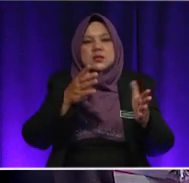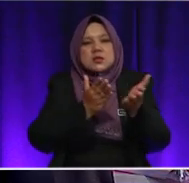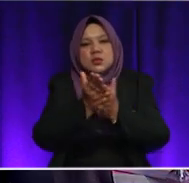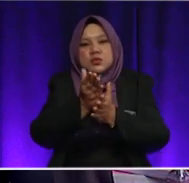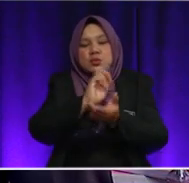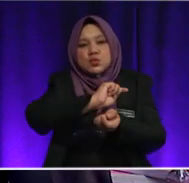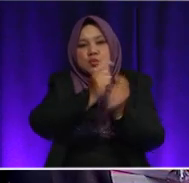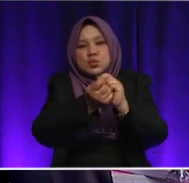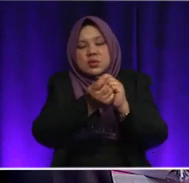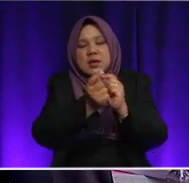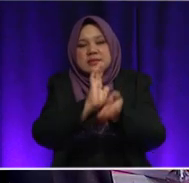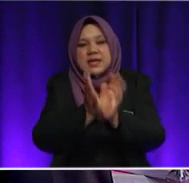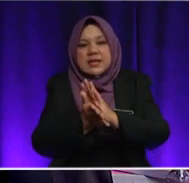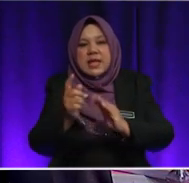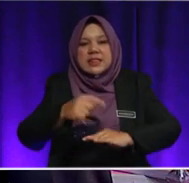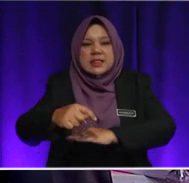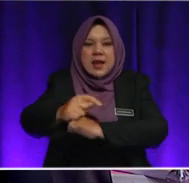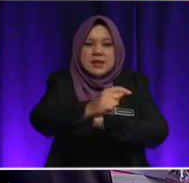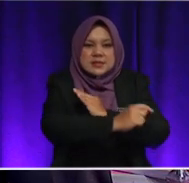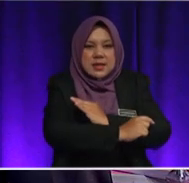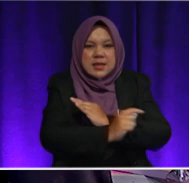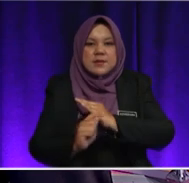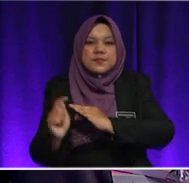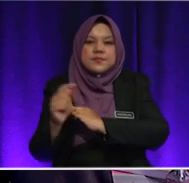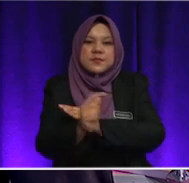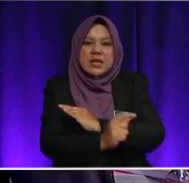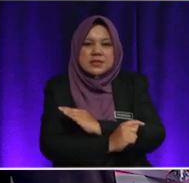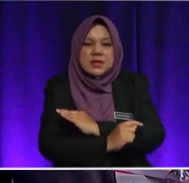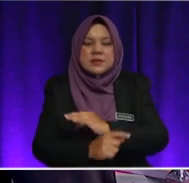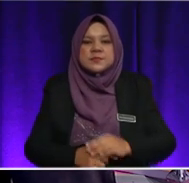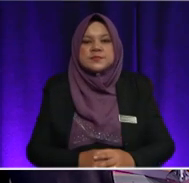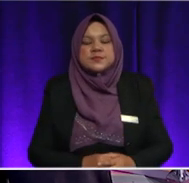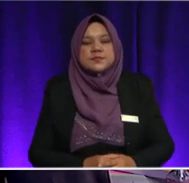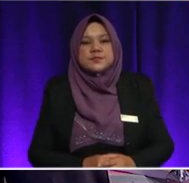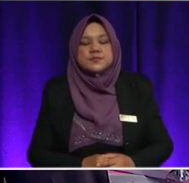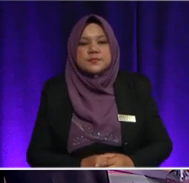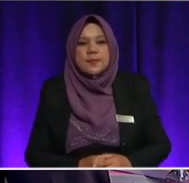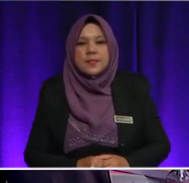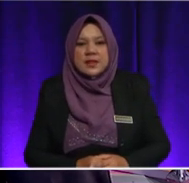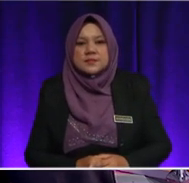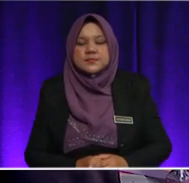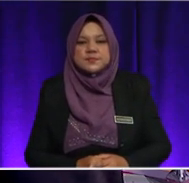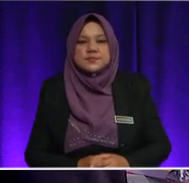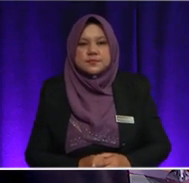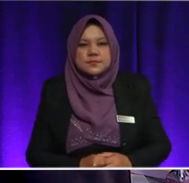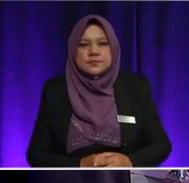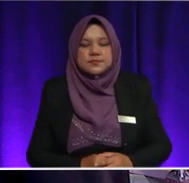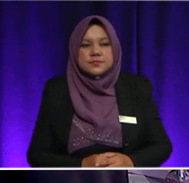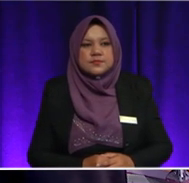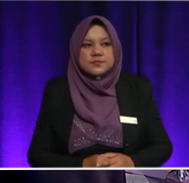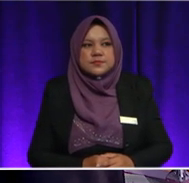akan terbentuklah Tasik ya mengubah panah darah kaum saudara teh berubah menjadi kawasan Tasik